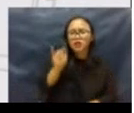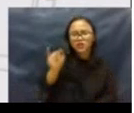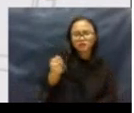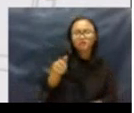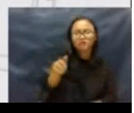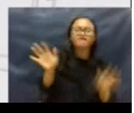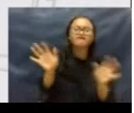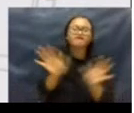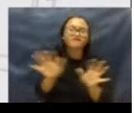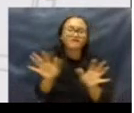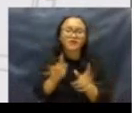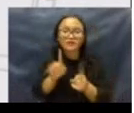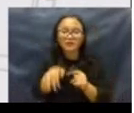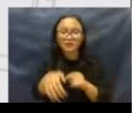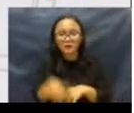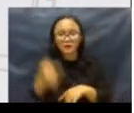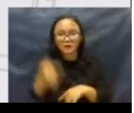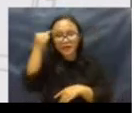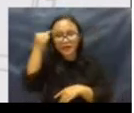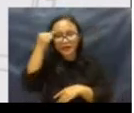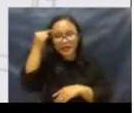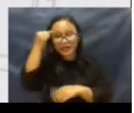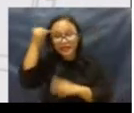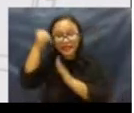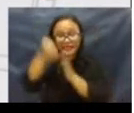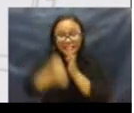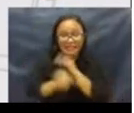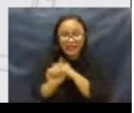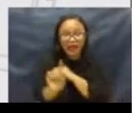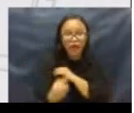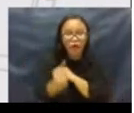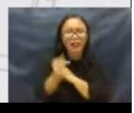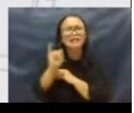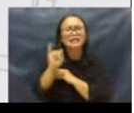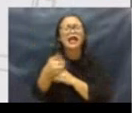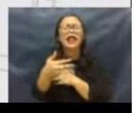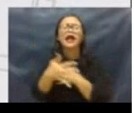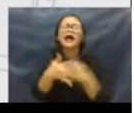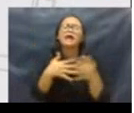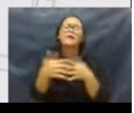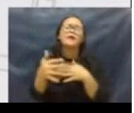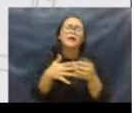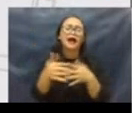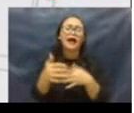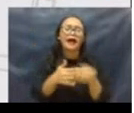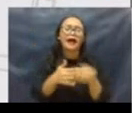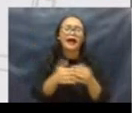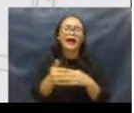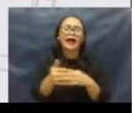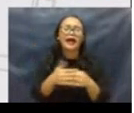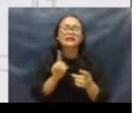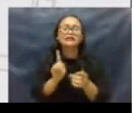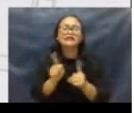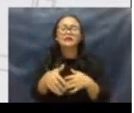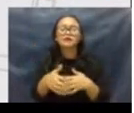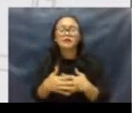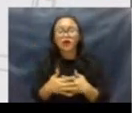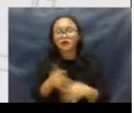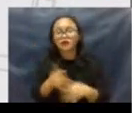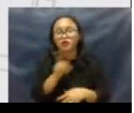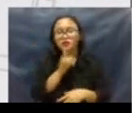kritis itu boleh salah kok. Bahkan berpikir kritis itu biasanya sifatnya subjektif, jadi